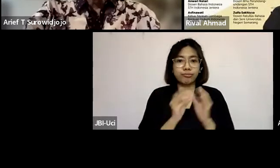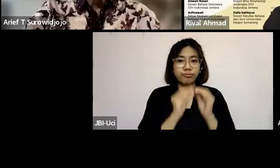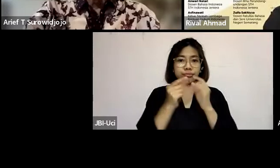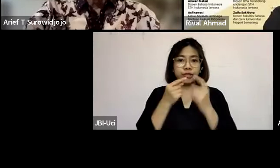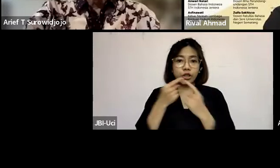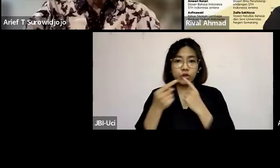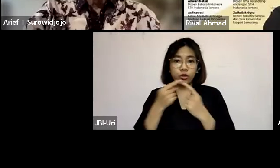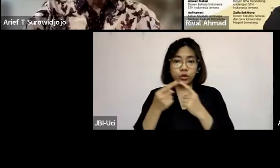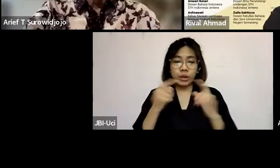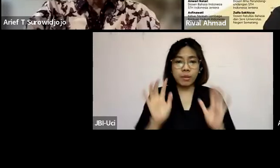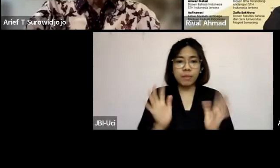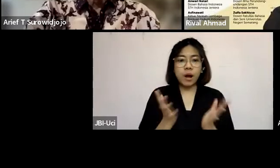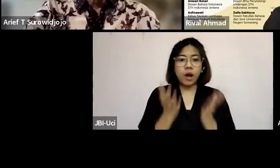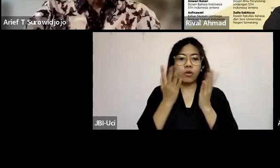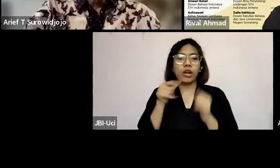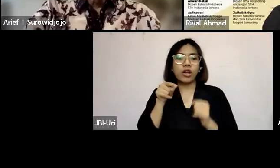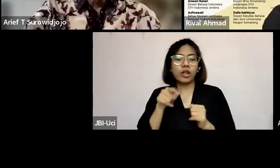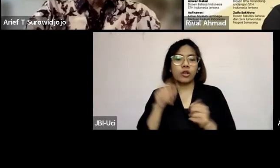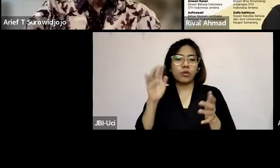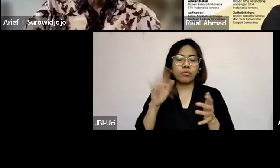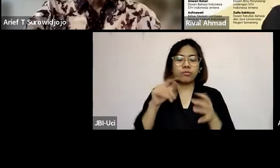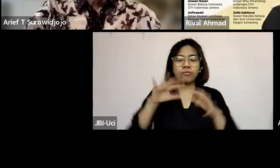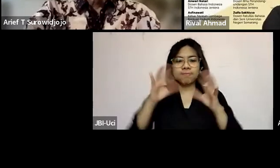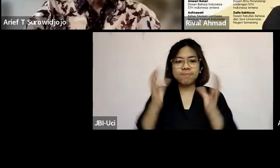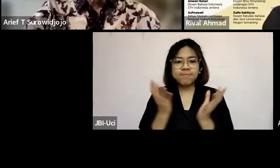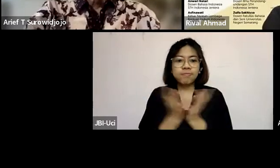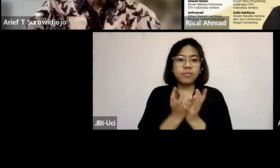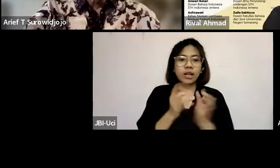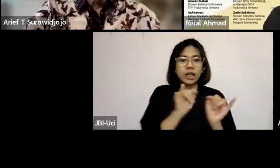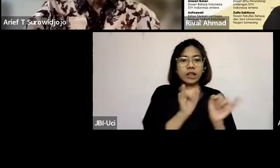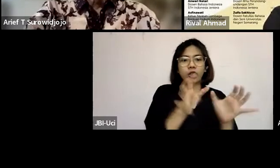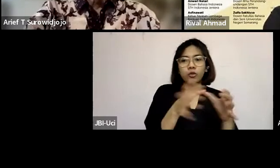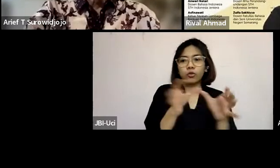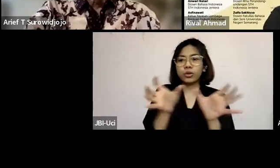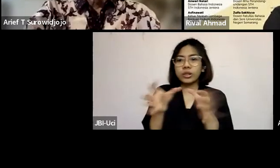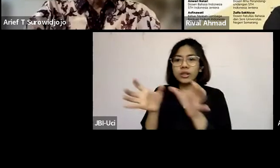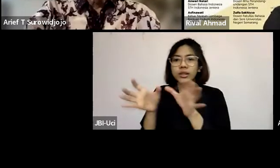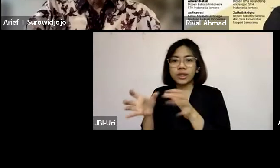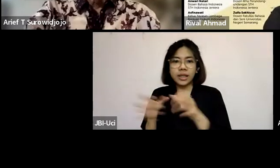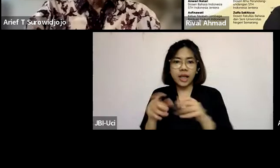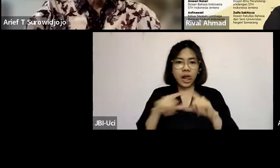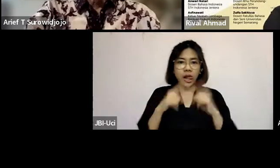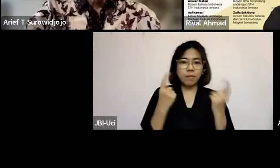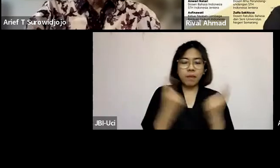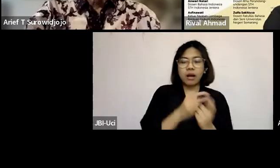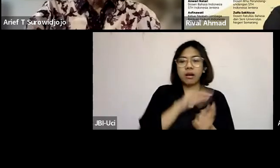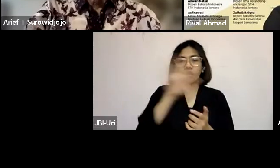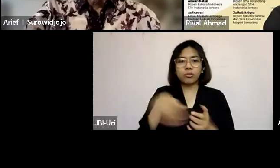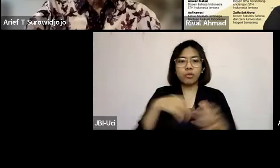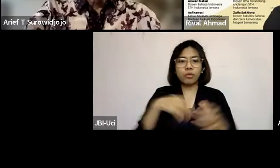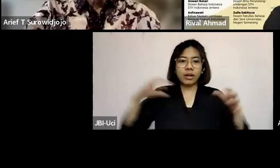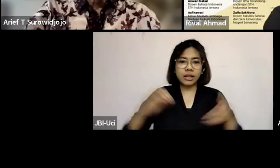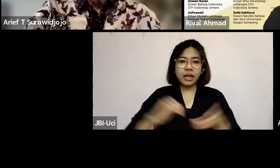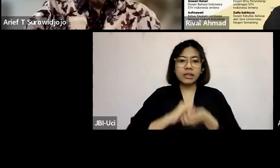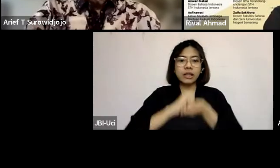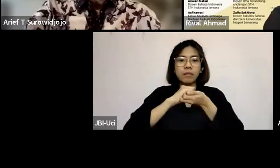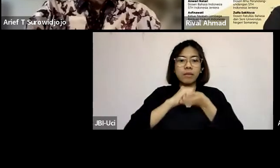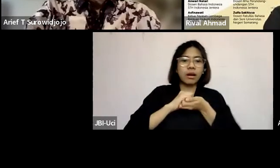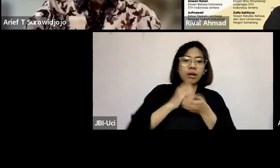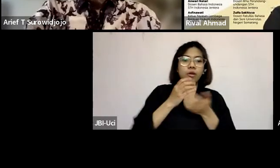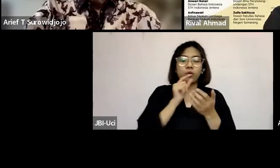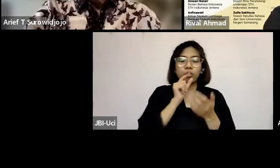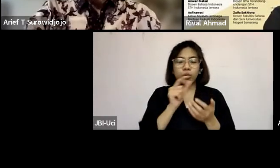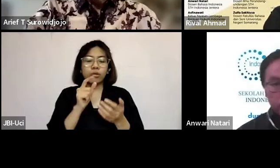konsorsium yang terdiri dari berbagai institusi di Indonesia yang bekerjasama dengan di Indonesia Project Rosalia